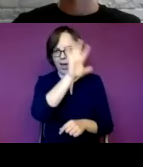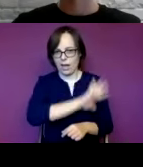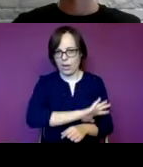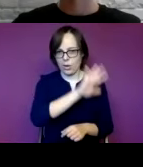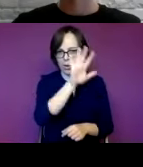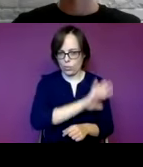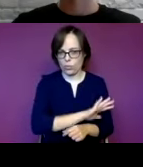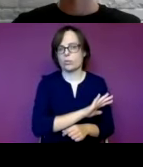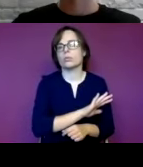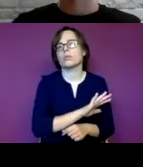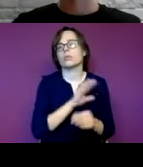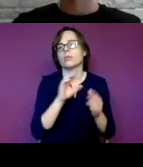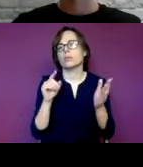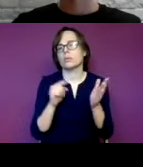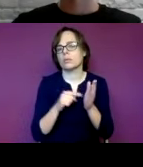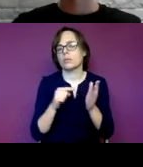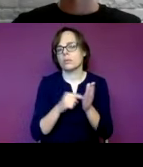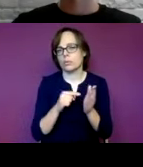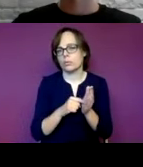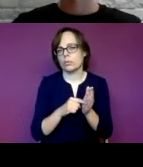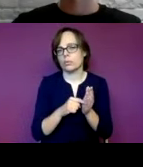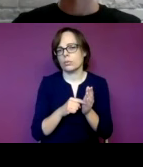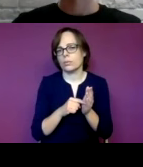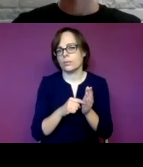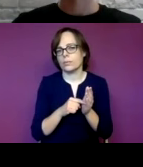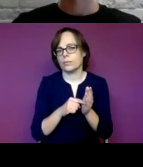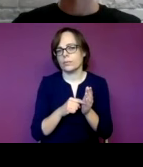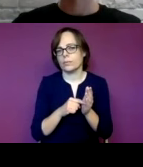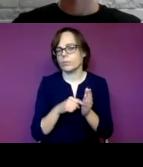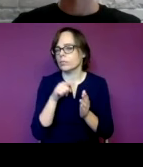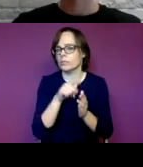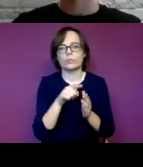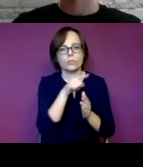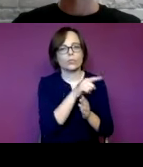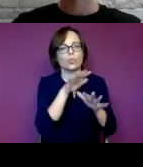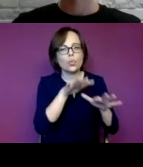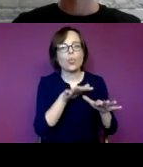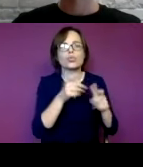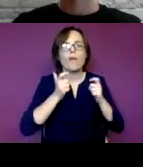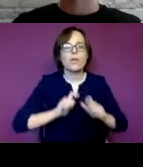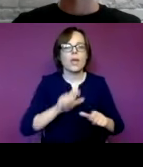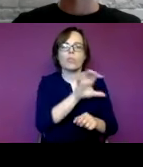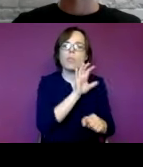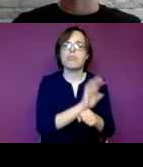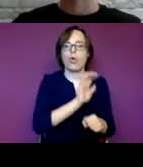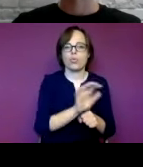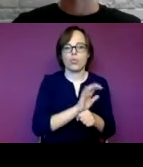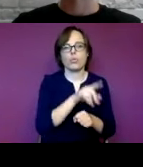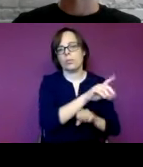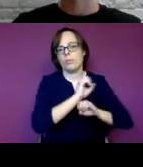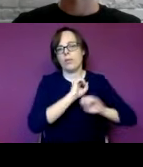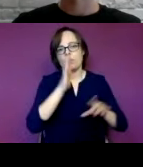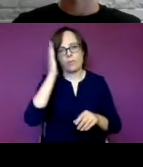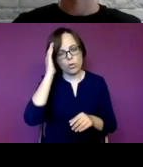zachodniej części Polski, które jest dużo wsi produkcyjnych i tam one są dosyć jasno zdefiniowane, że to